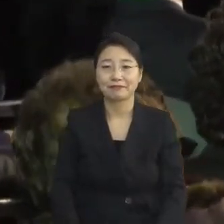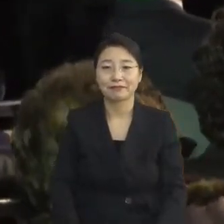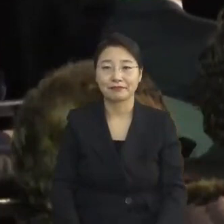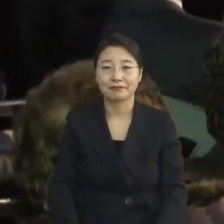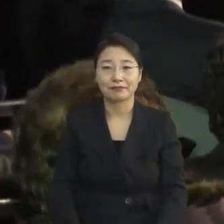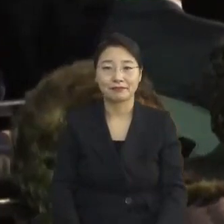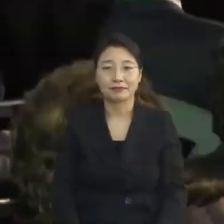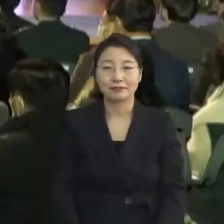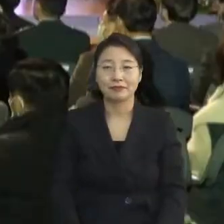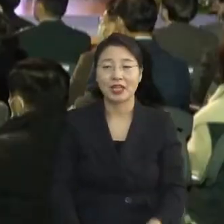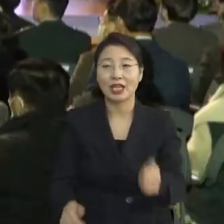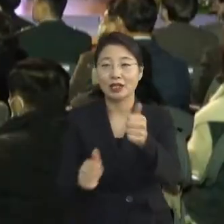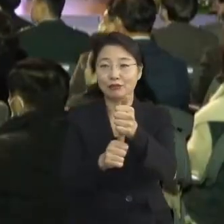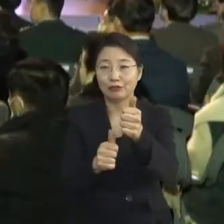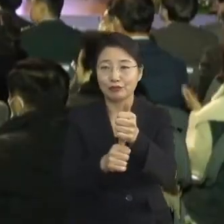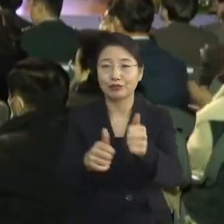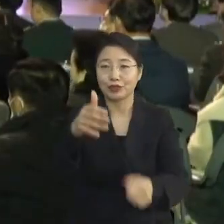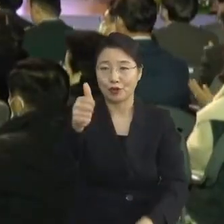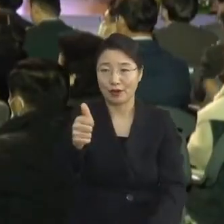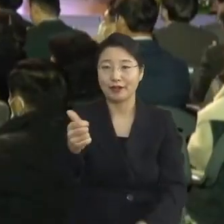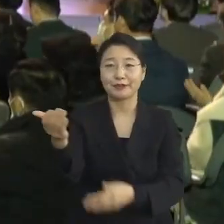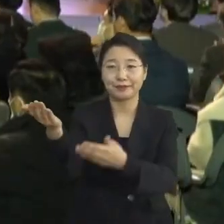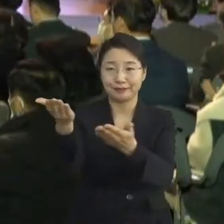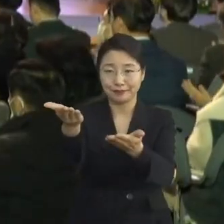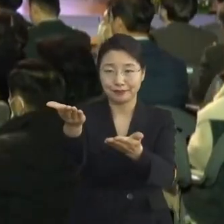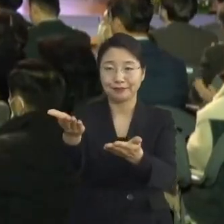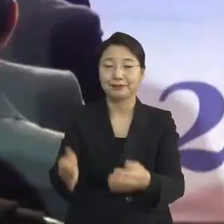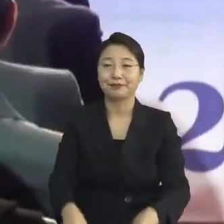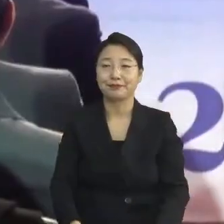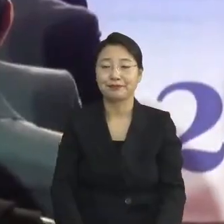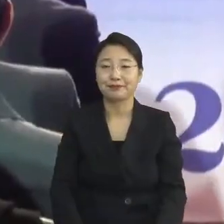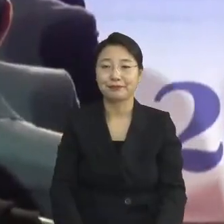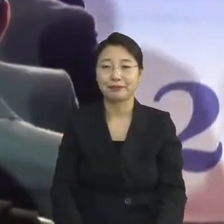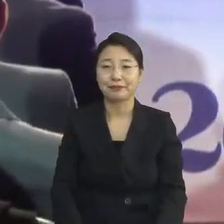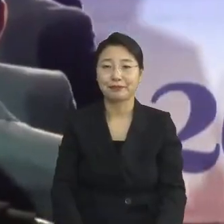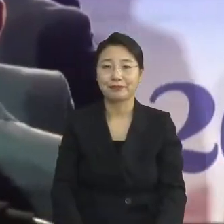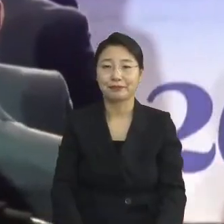김창규 구의원님 참석하셨습니다.